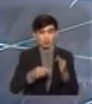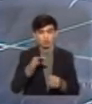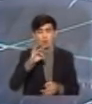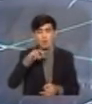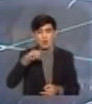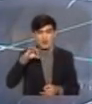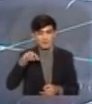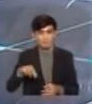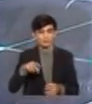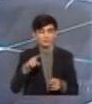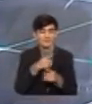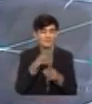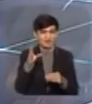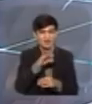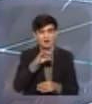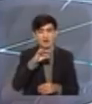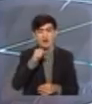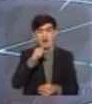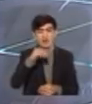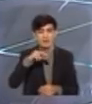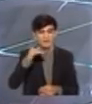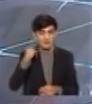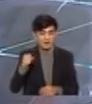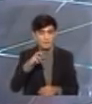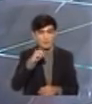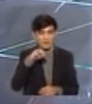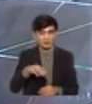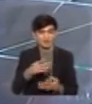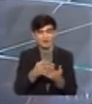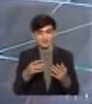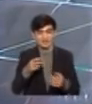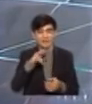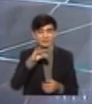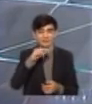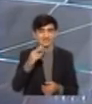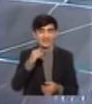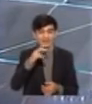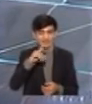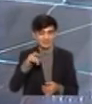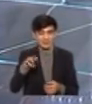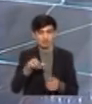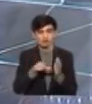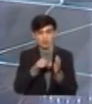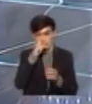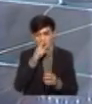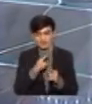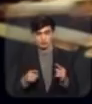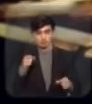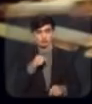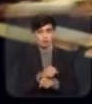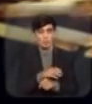сауда белгісімен OnlyBet және Alphabet компанияларына берілген лицензия қолданысын 6 ай мерзімге тоқтатқан